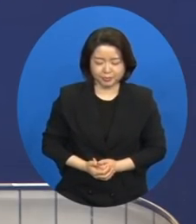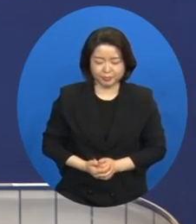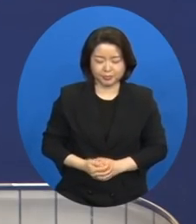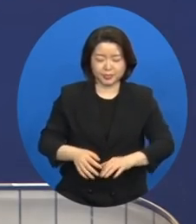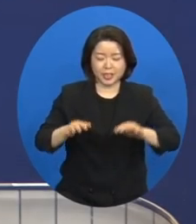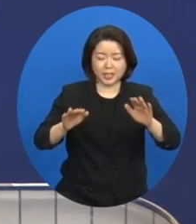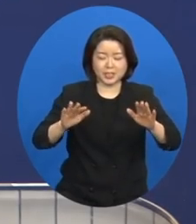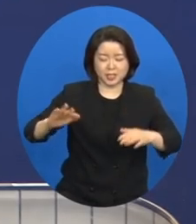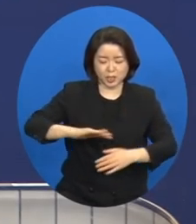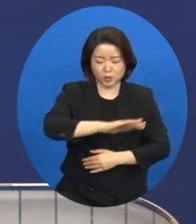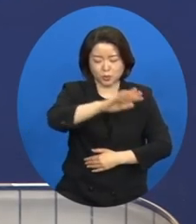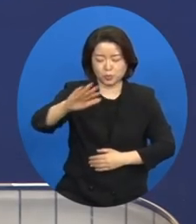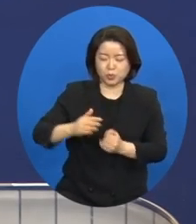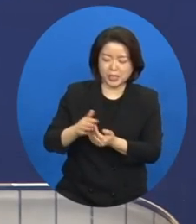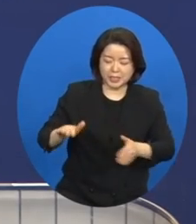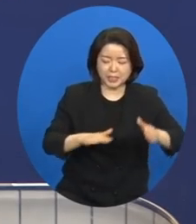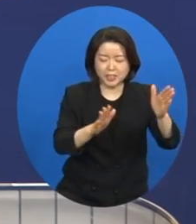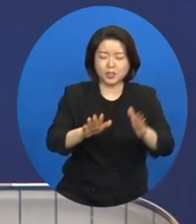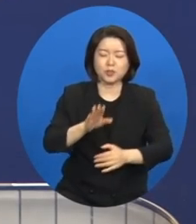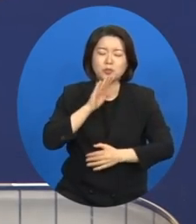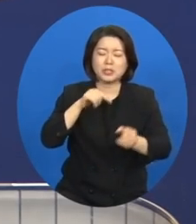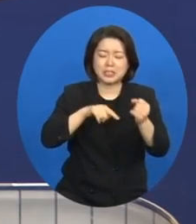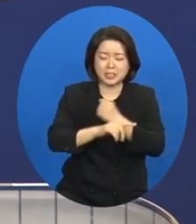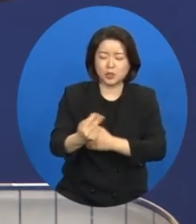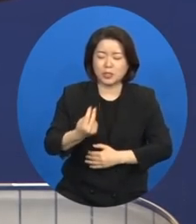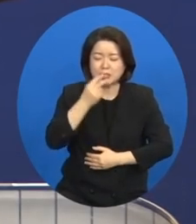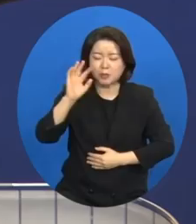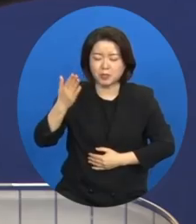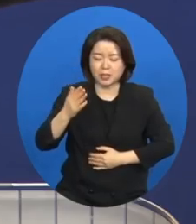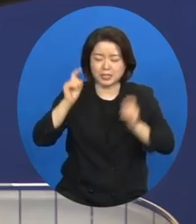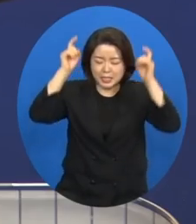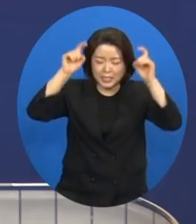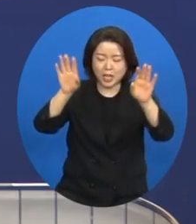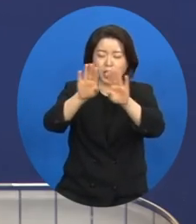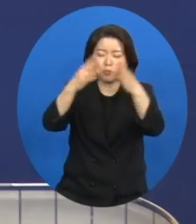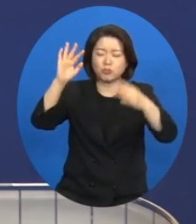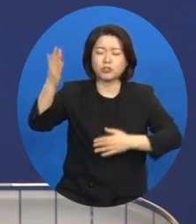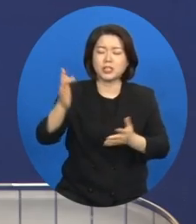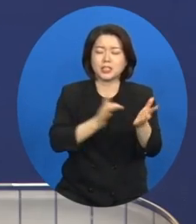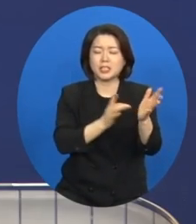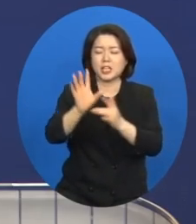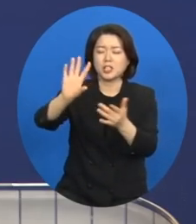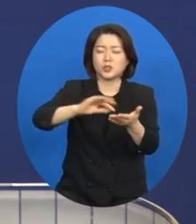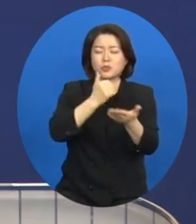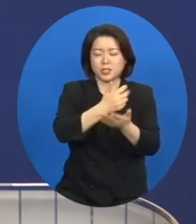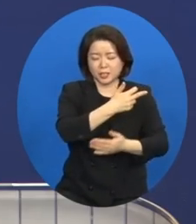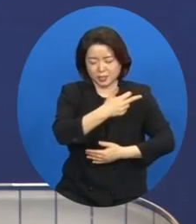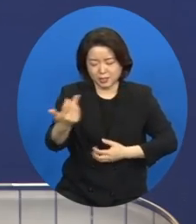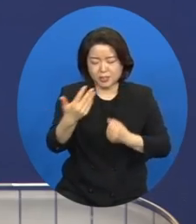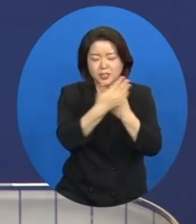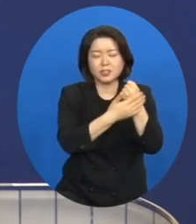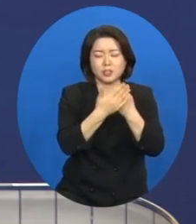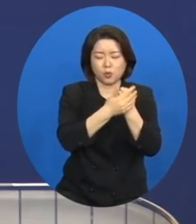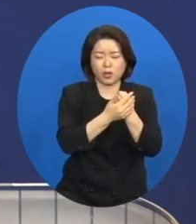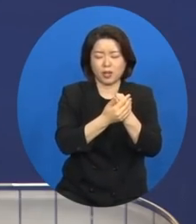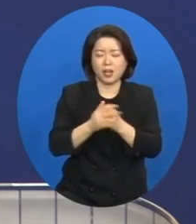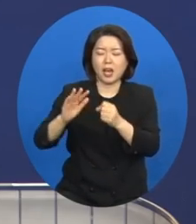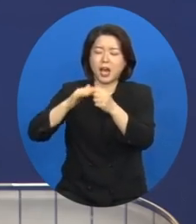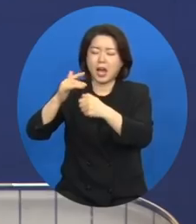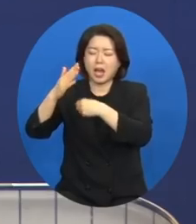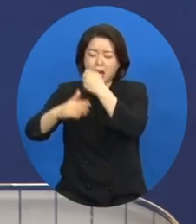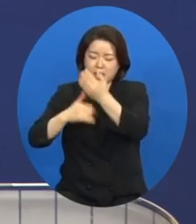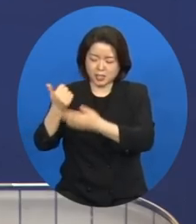이제는 우리의 길이요 진리요 생명 되시며 양의 문이 되신 예수 그리스도의 크신 은혜와 하나님의 한량없는